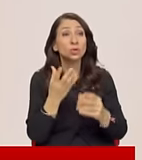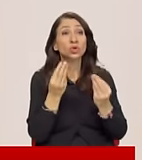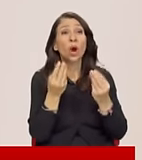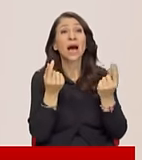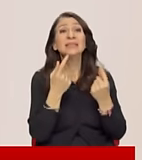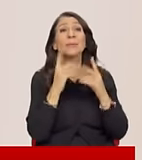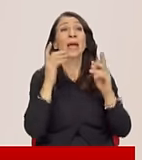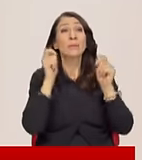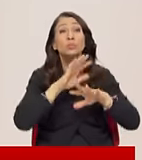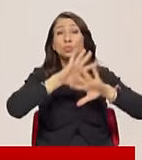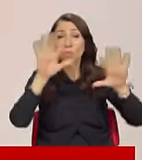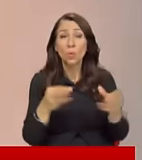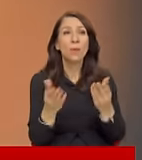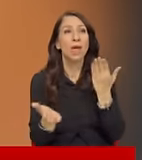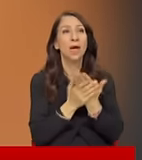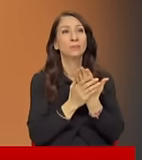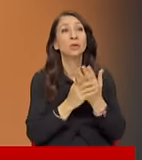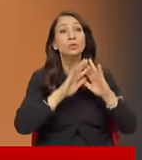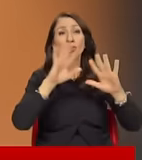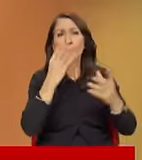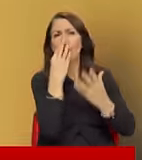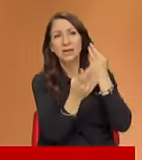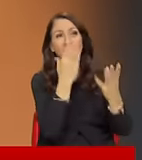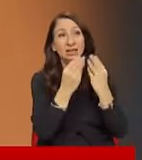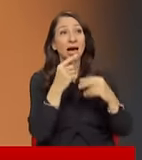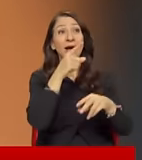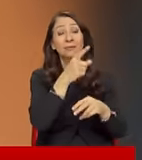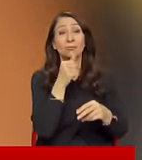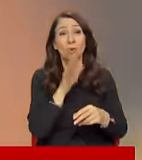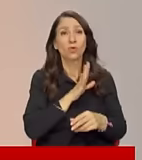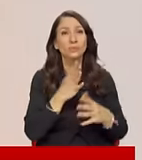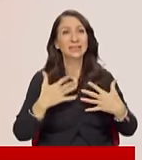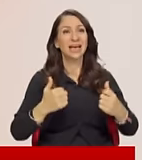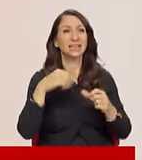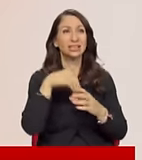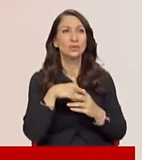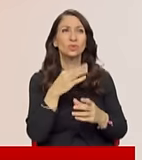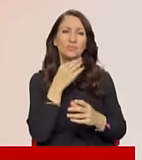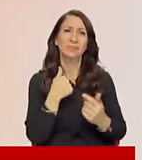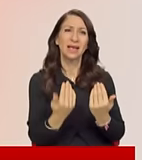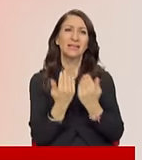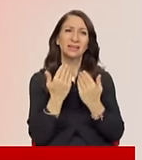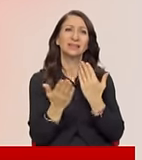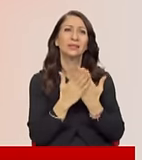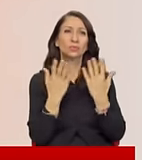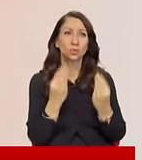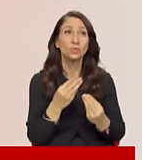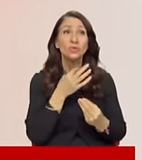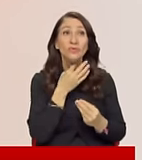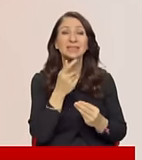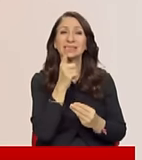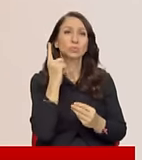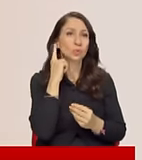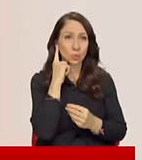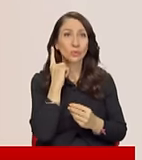demeden yapacağımız tüm yardımlarla, tüm bağışlarla Aren'in sağlığına kavuşması için lütfen bize yardımcı olun. Lütfen